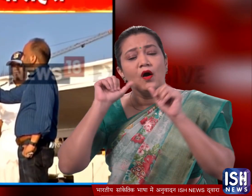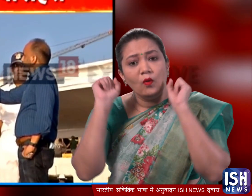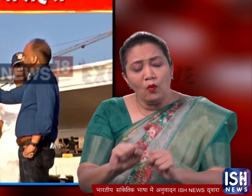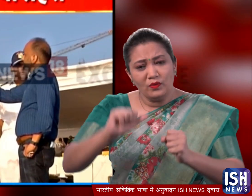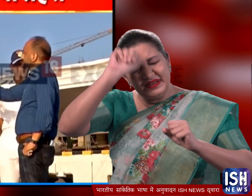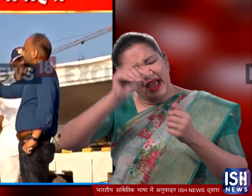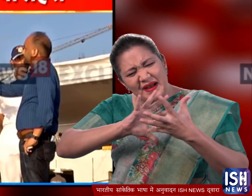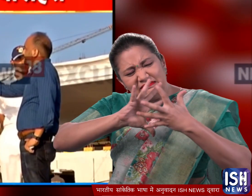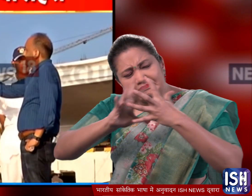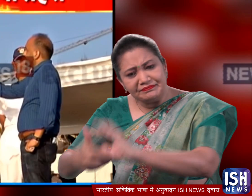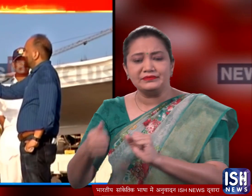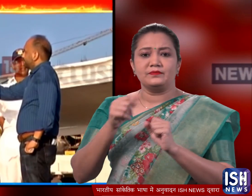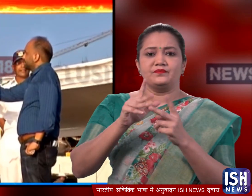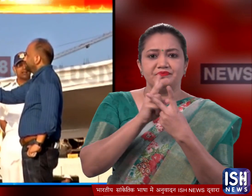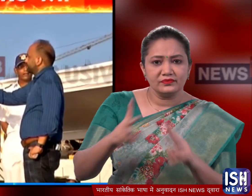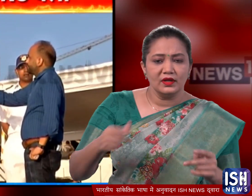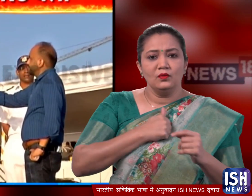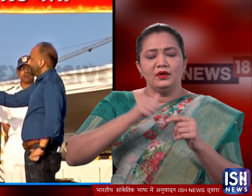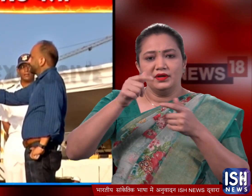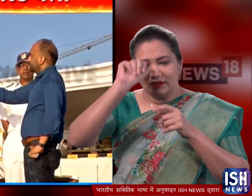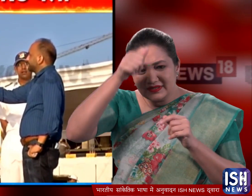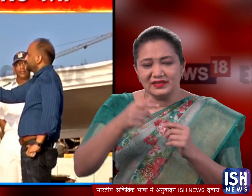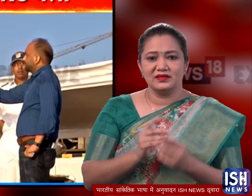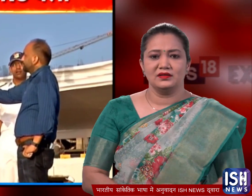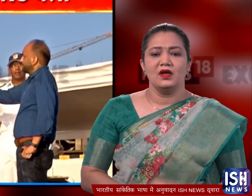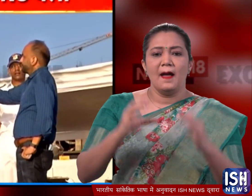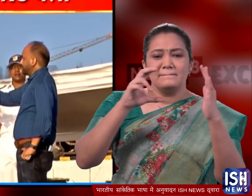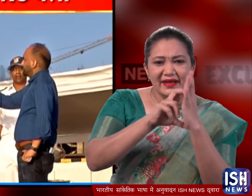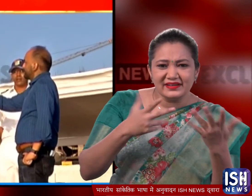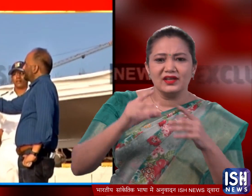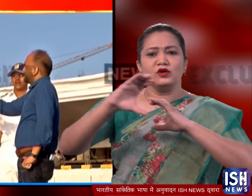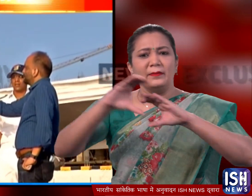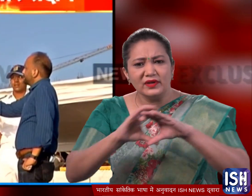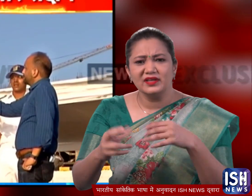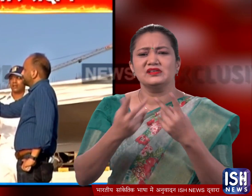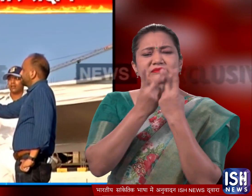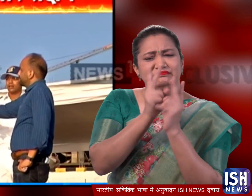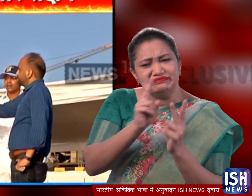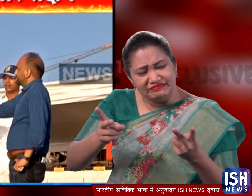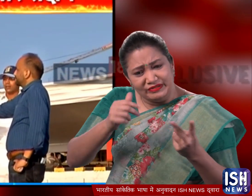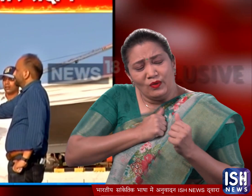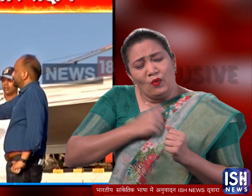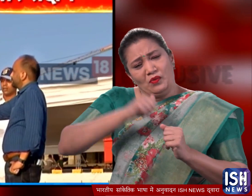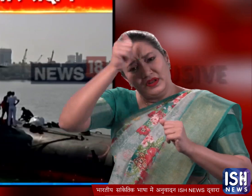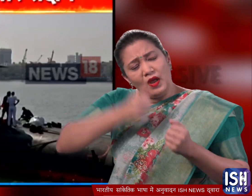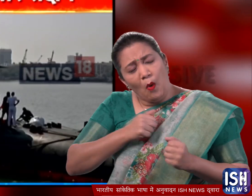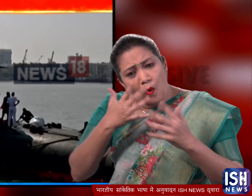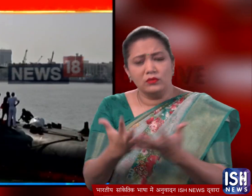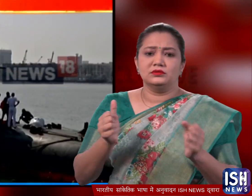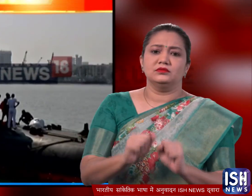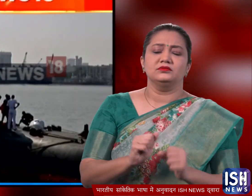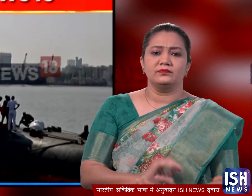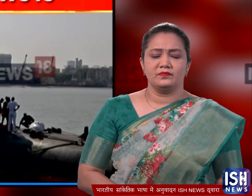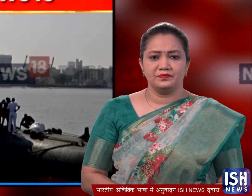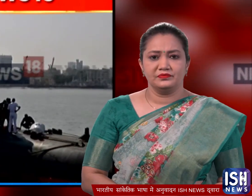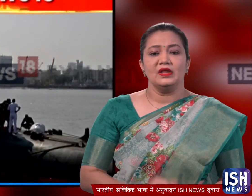सारी चीज़ें इस बार इस सबमरीन में इंटरनाइज हो चुकी हैं, जैसे मैंने आपको बताया, बैटरीज, कम्युनिकेशन सिस्टम और भी काफ़ी छोटे छोटे इक्विपमेंट्स हैं। नौसेना को इस